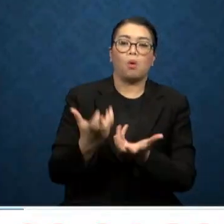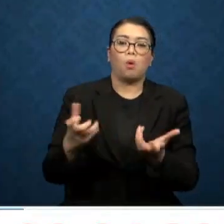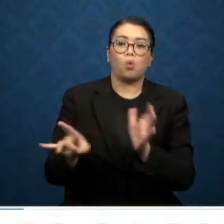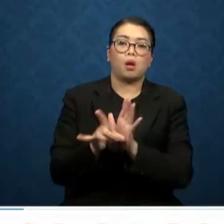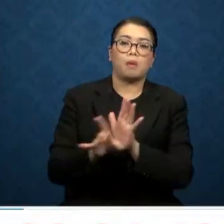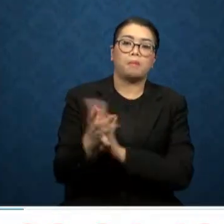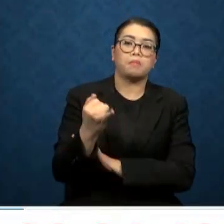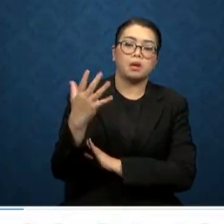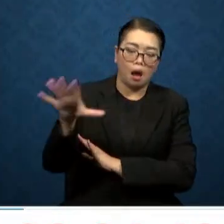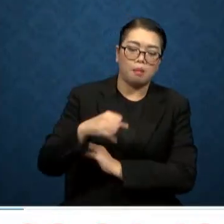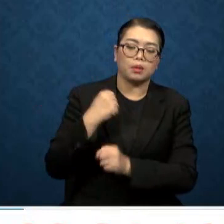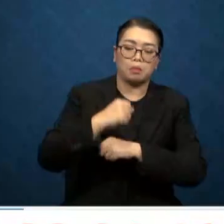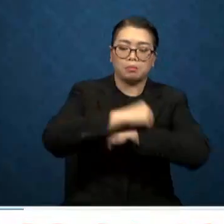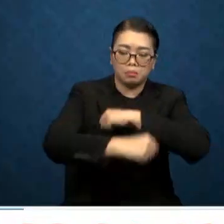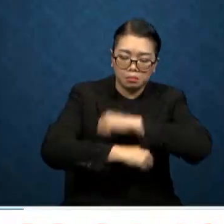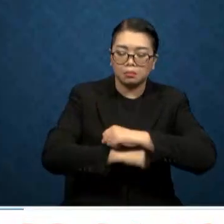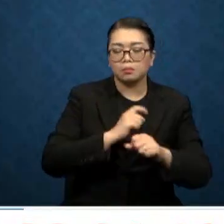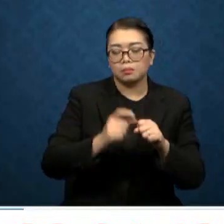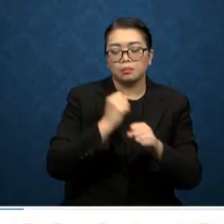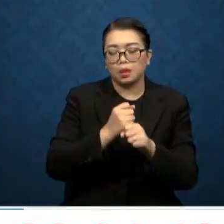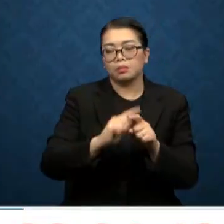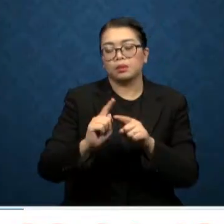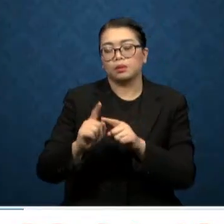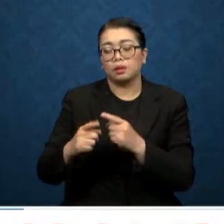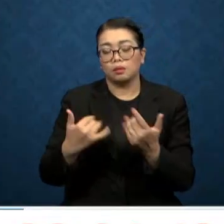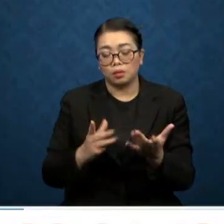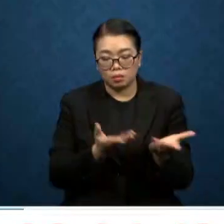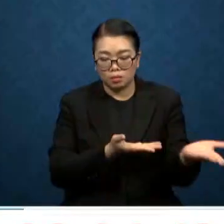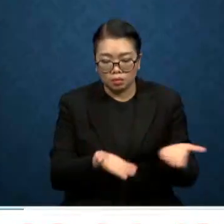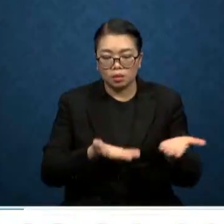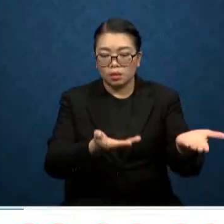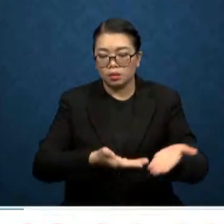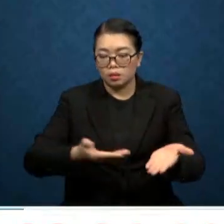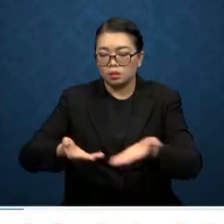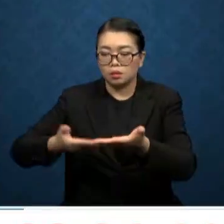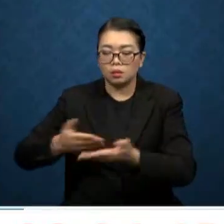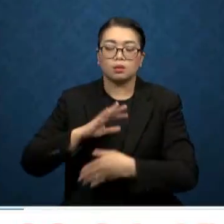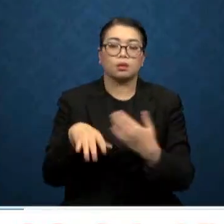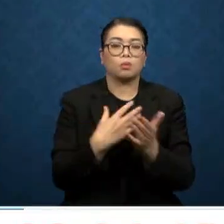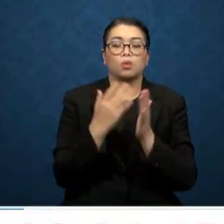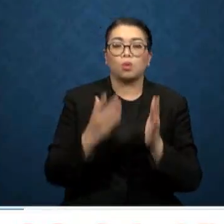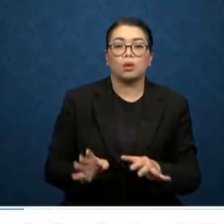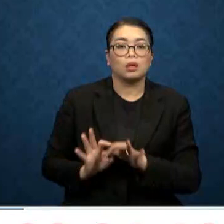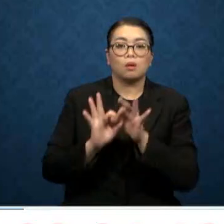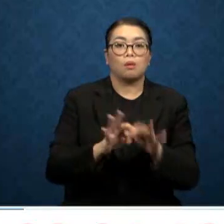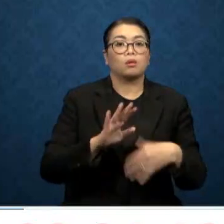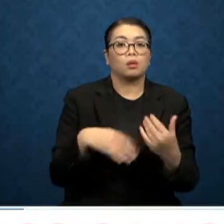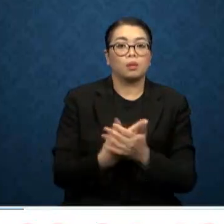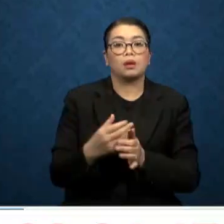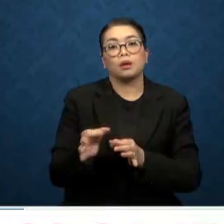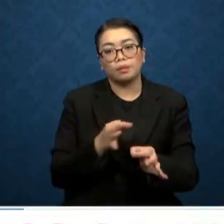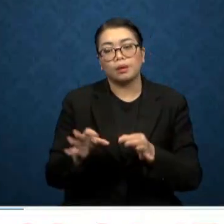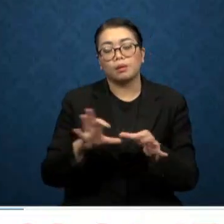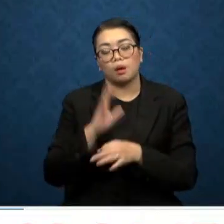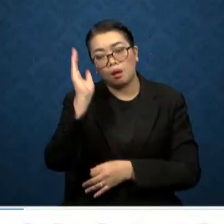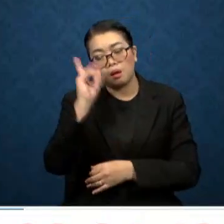ปฐมภูมิและทุติยภูมิจากการเชิญผู้เกี่ยวข้องเข้าร่วมประชุมเพื่อชี้แจงข้อเท็จจริง